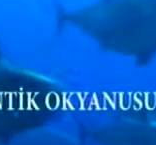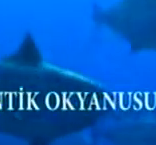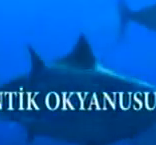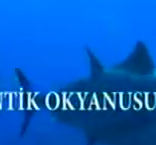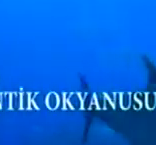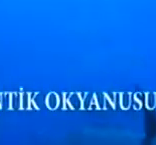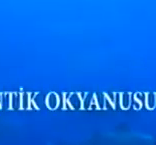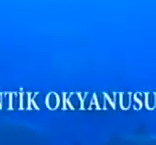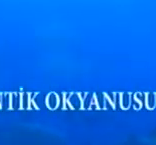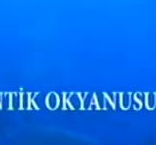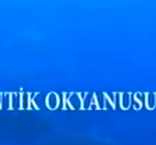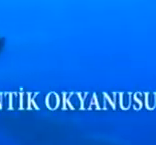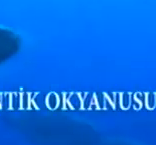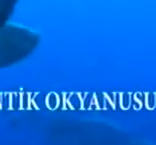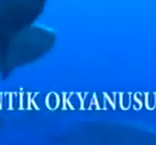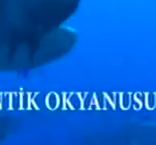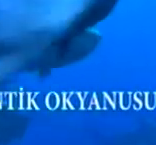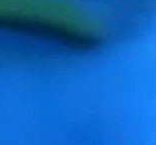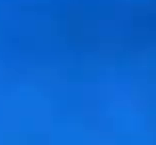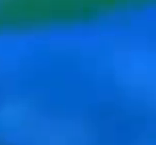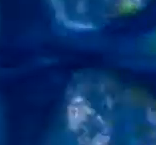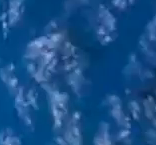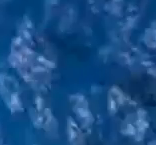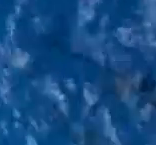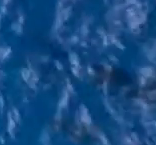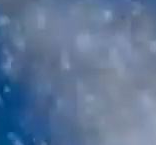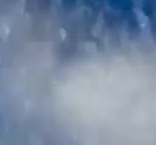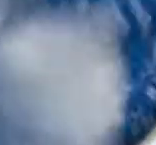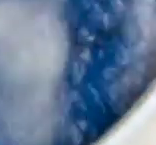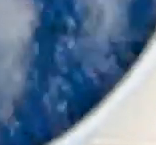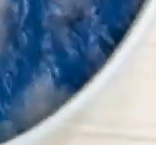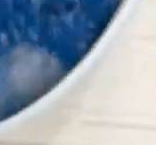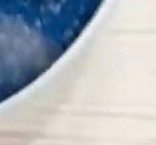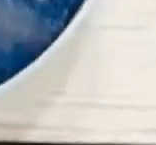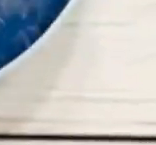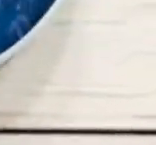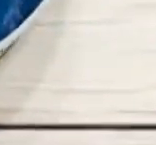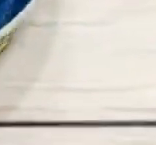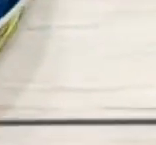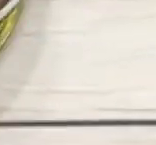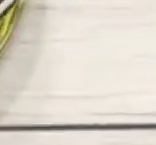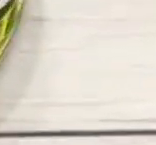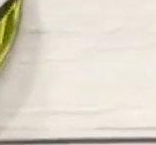Lezzetli ton balığını tertemiz açık denizlerde yakalıyor. En sağlıklı ambalajlarda sadece ve